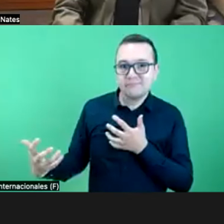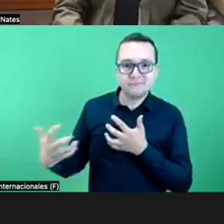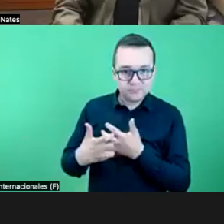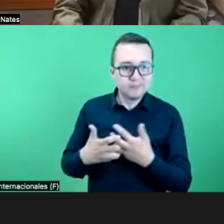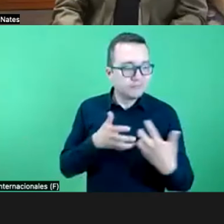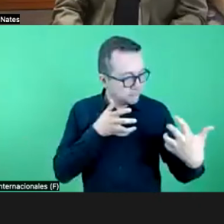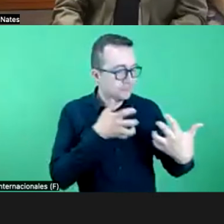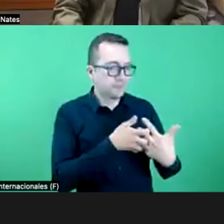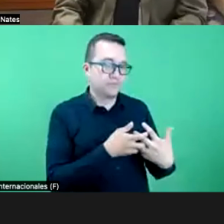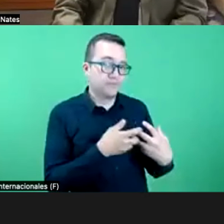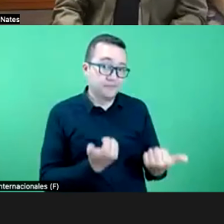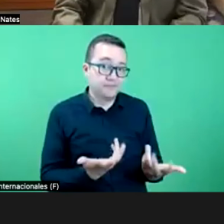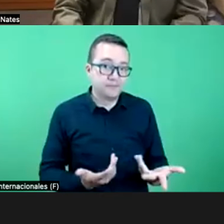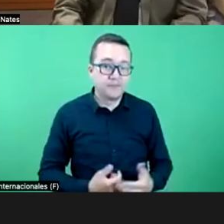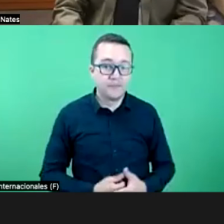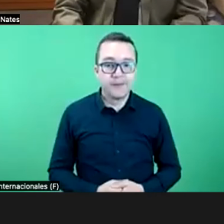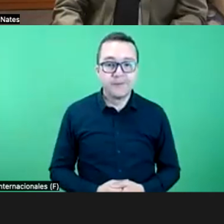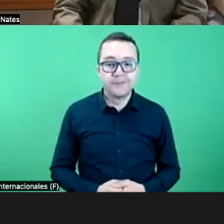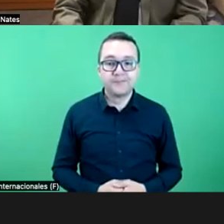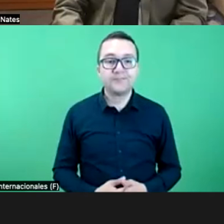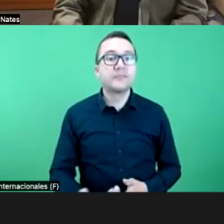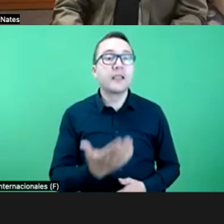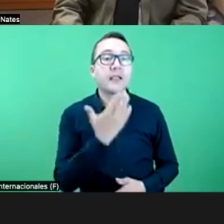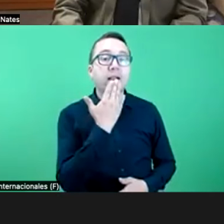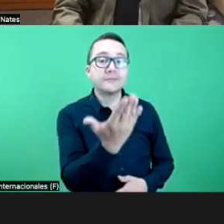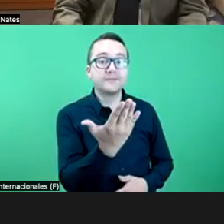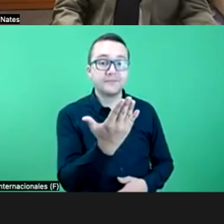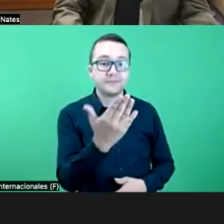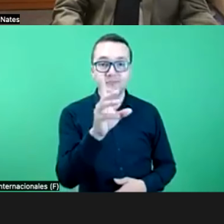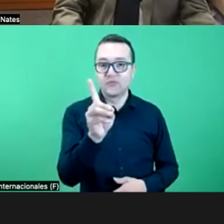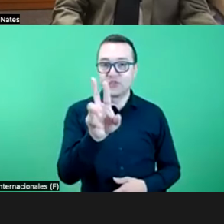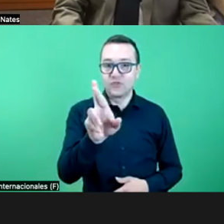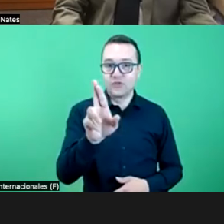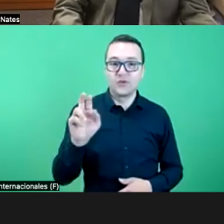dans son ensemble. Merci beaucoup, Dr. Nates.